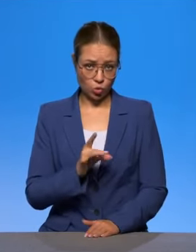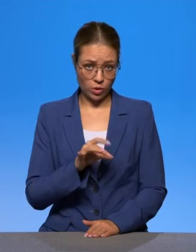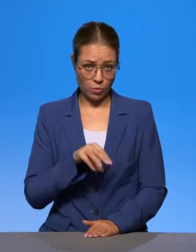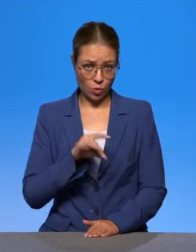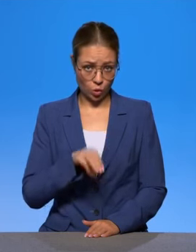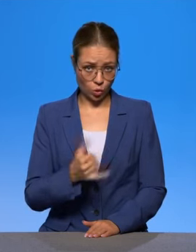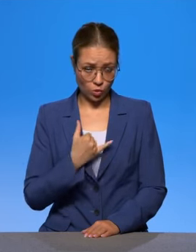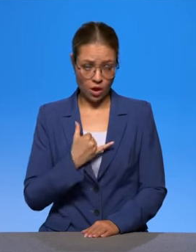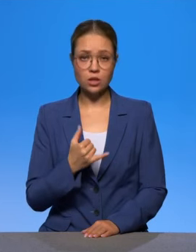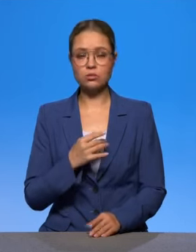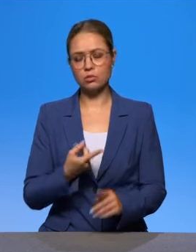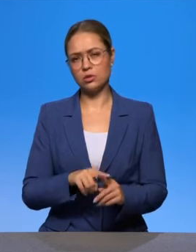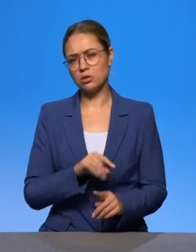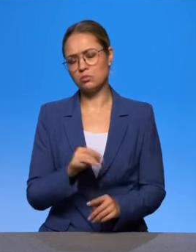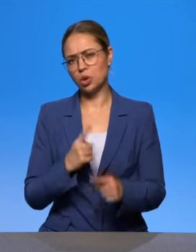15 тысяч за 6 лет,